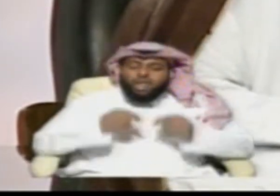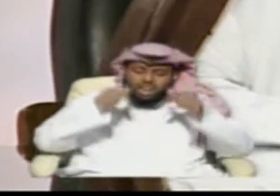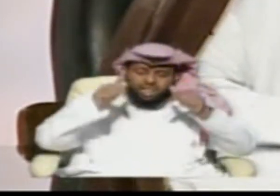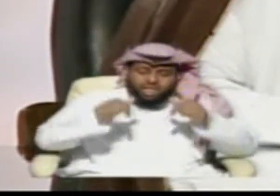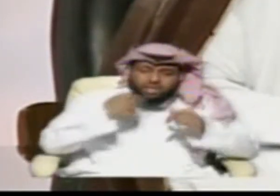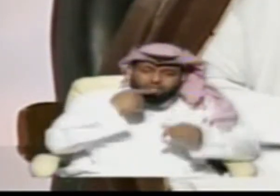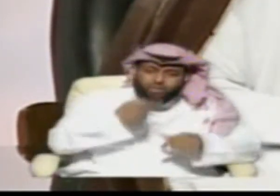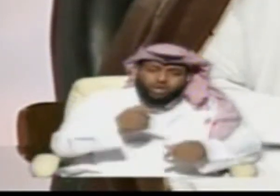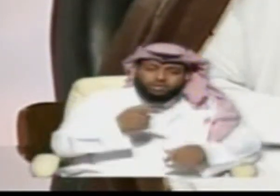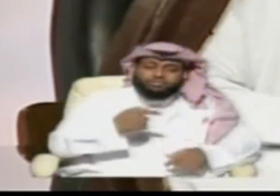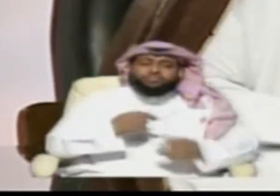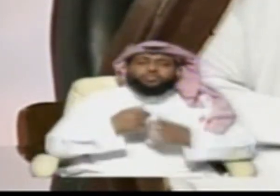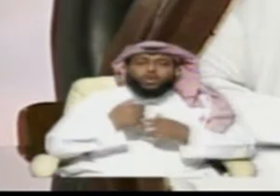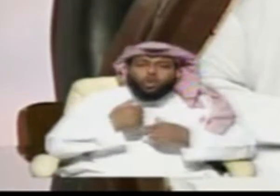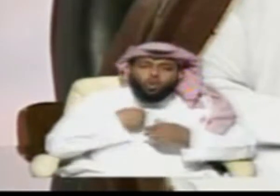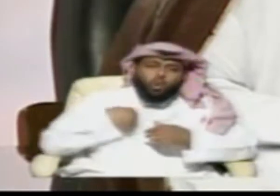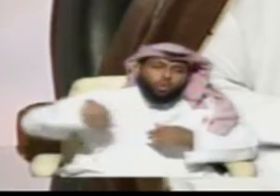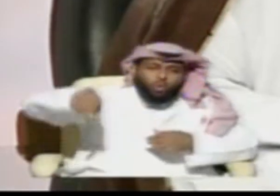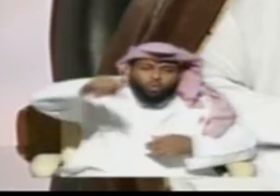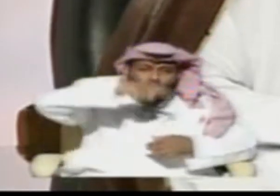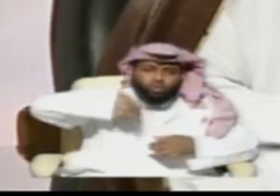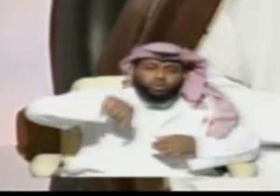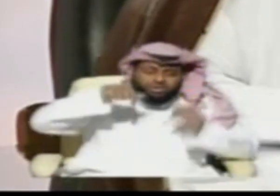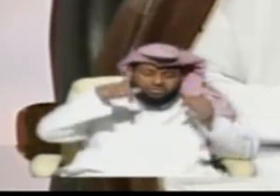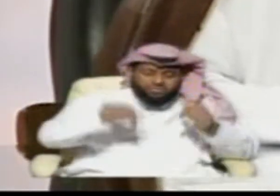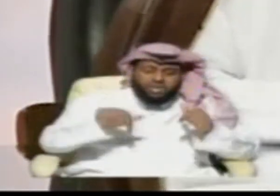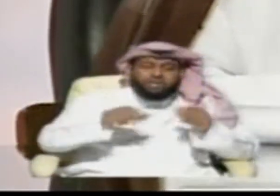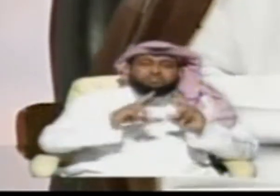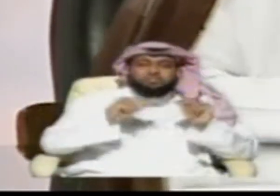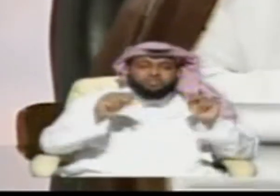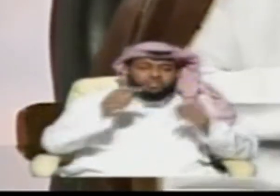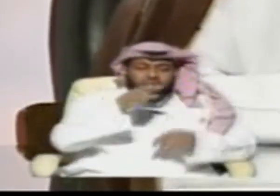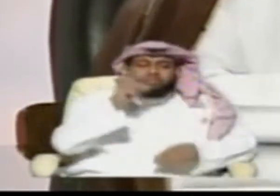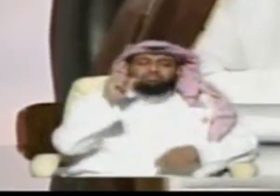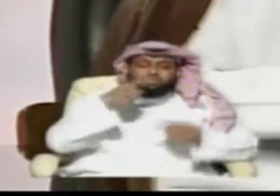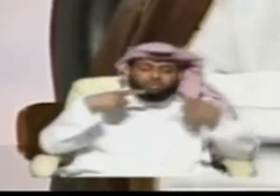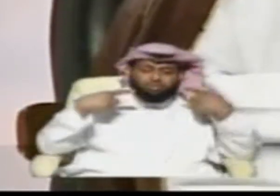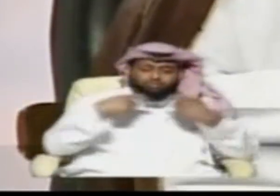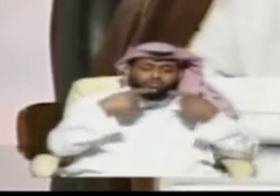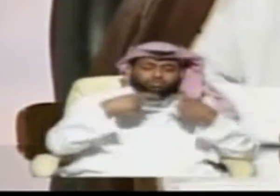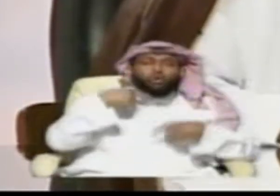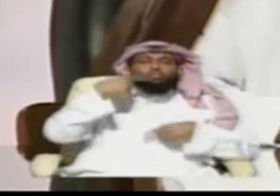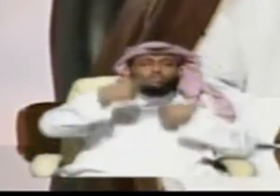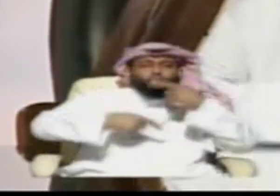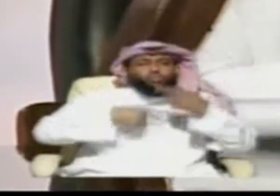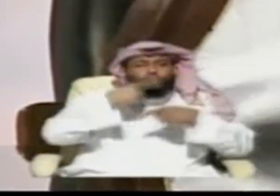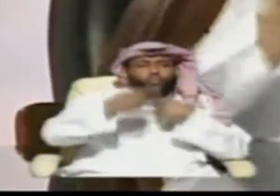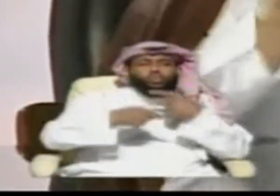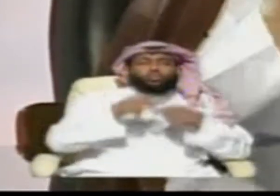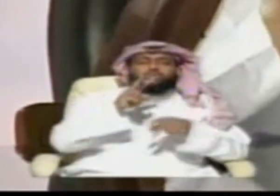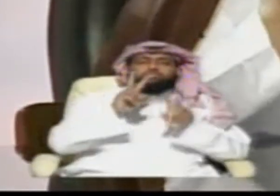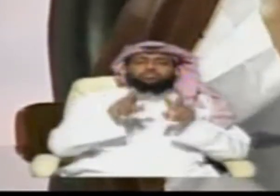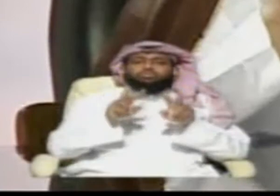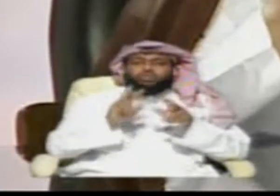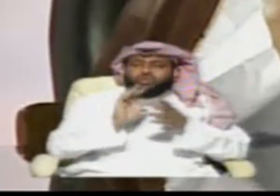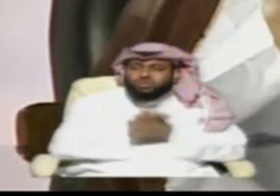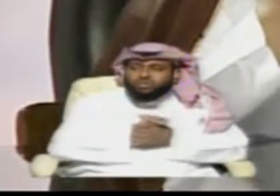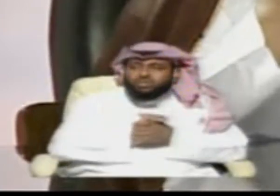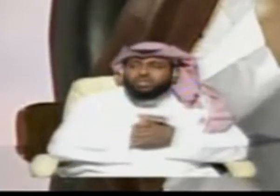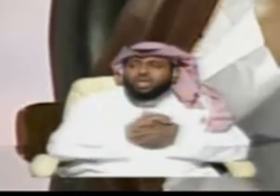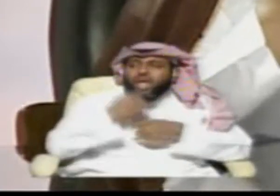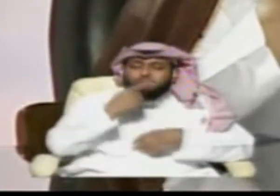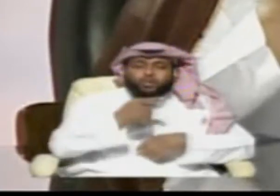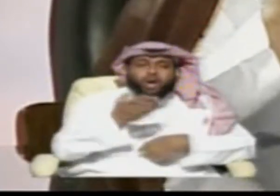الحاصل أنه نحن يعني في مثل هذه الأزمات التي أصبحت تتكرر علينا بين فينة وأخرى، ما نعتبر